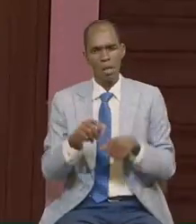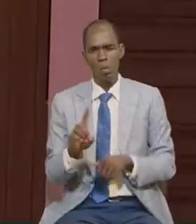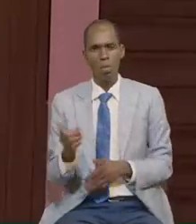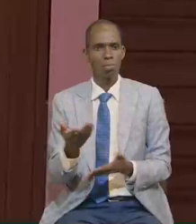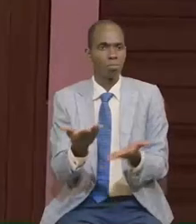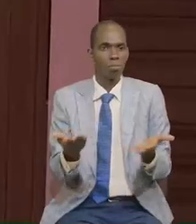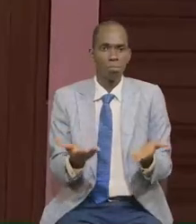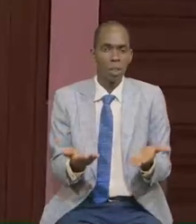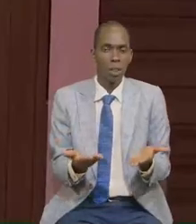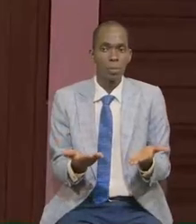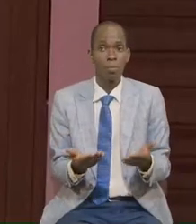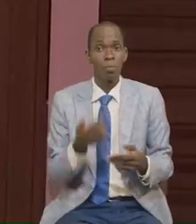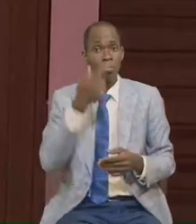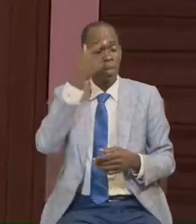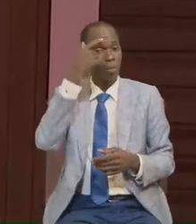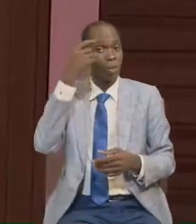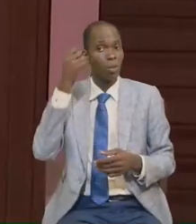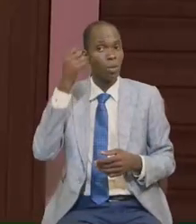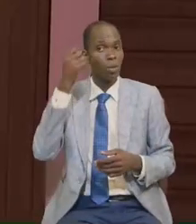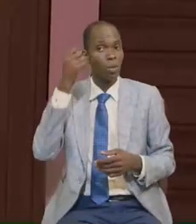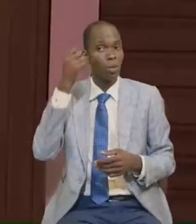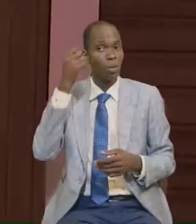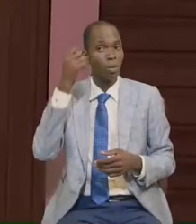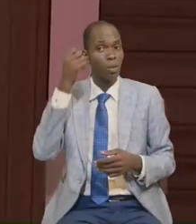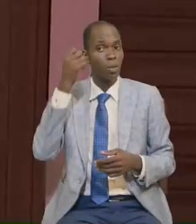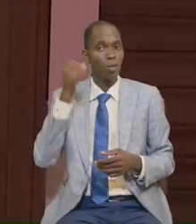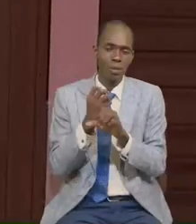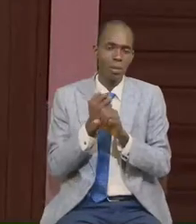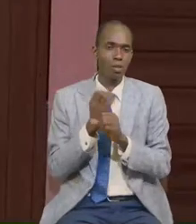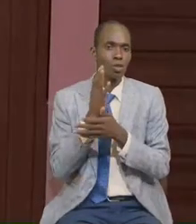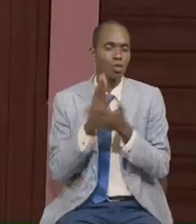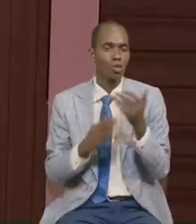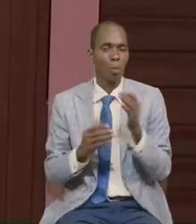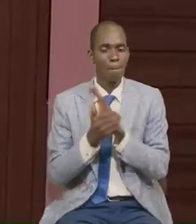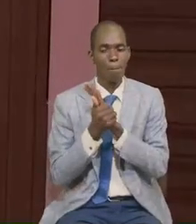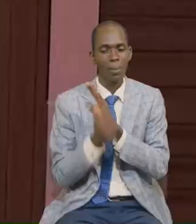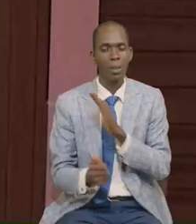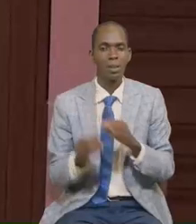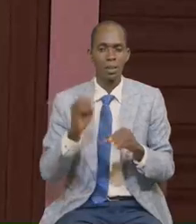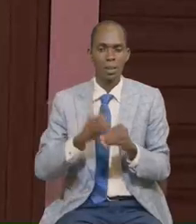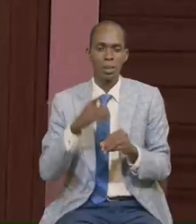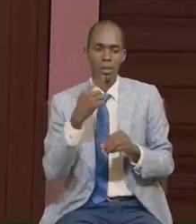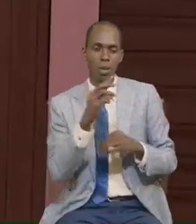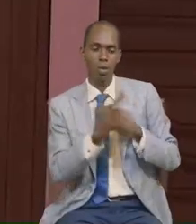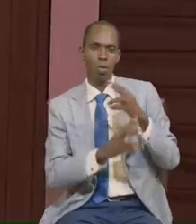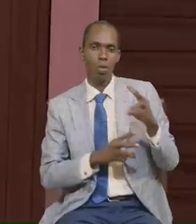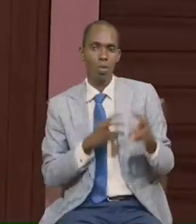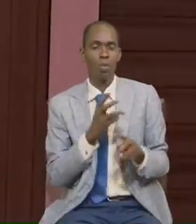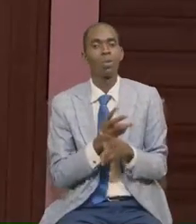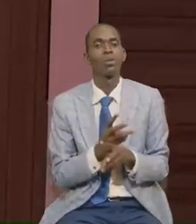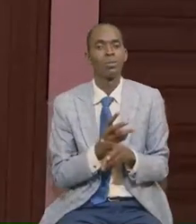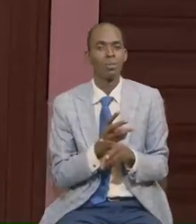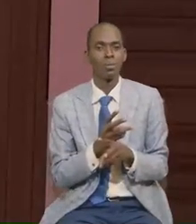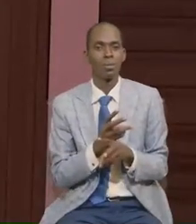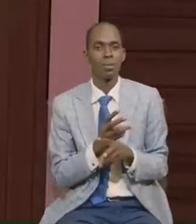parce que tu as aille des habiletés dans le monde c'est très bonnes habitudes